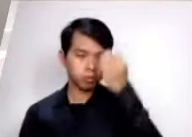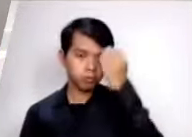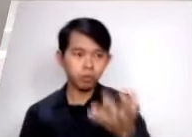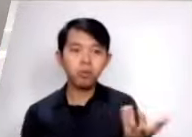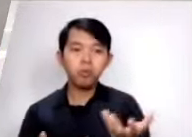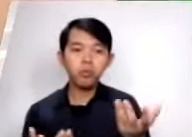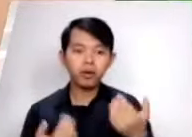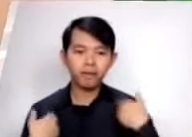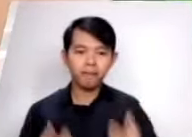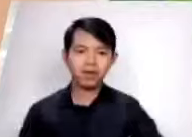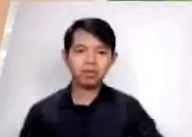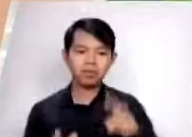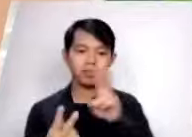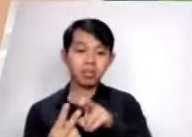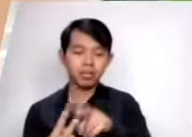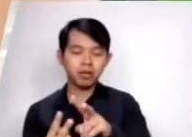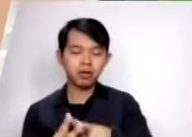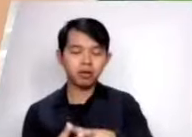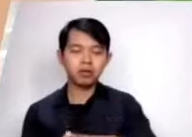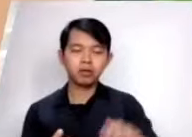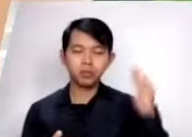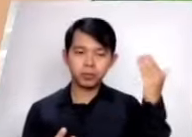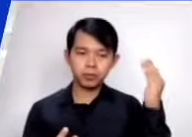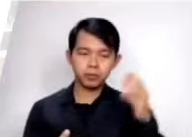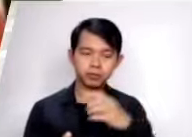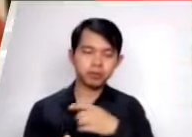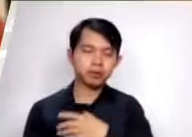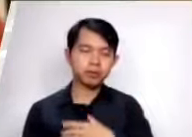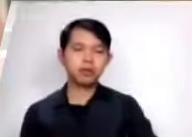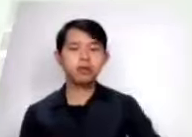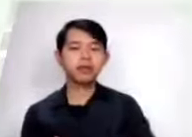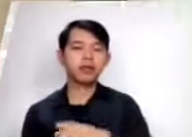Cohen, posibleng maging state witness ayon sa PNP.